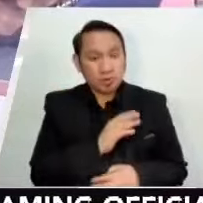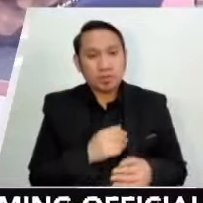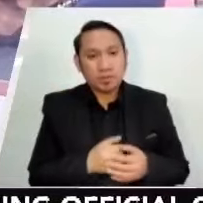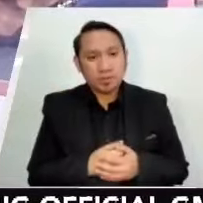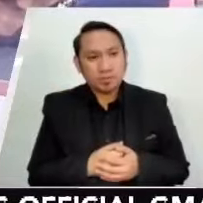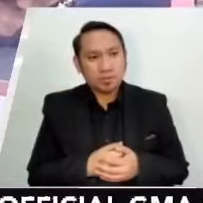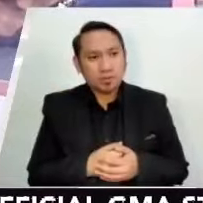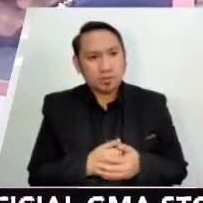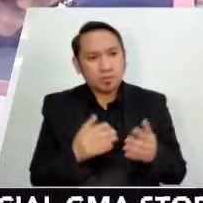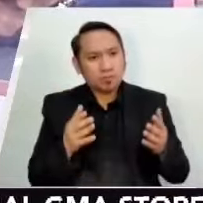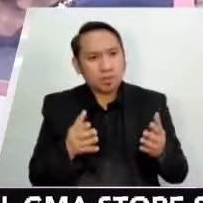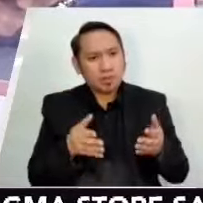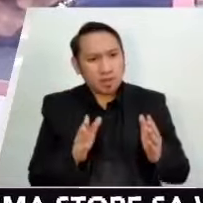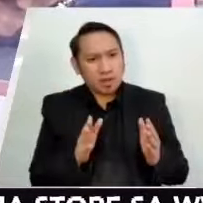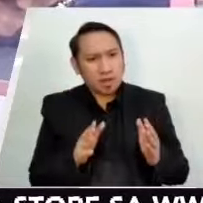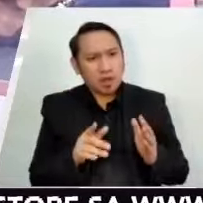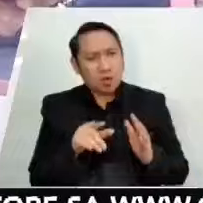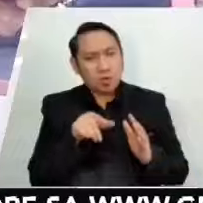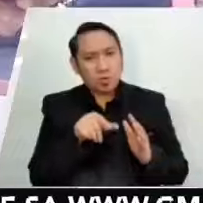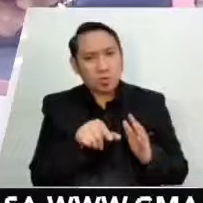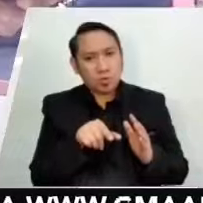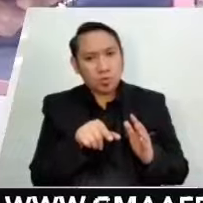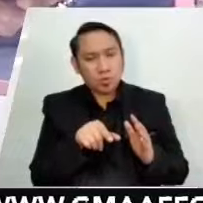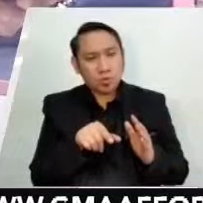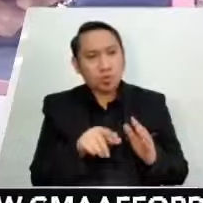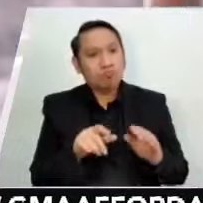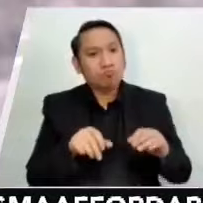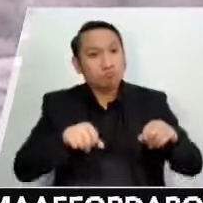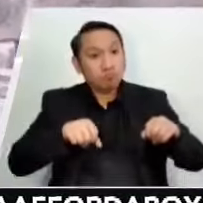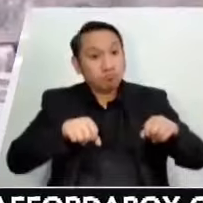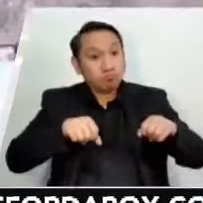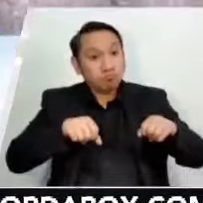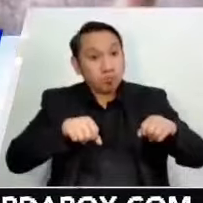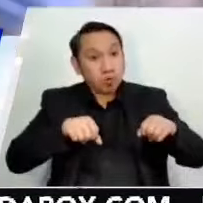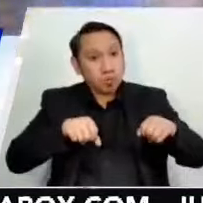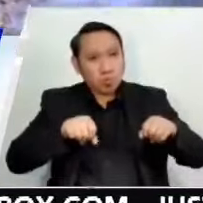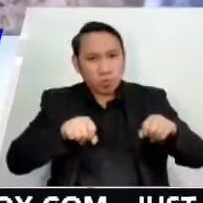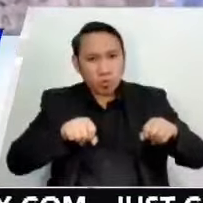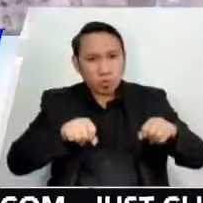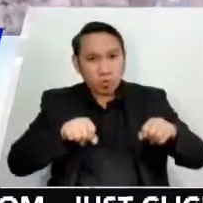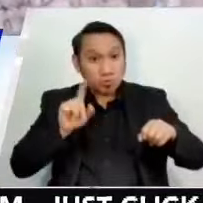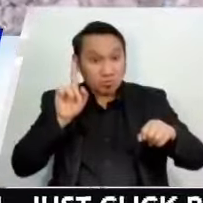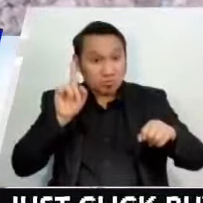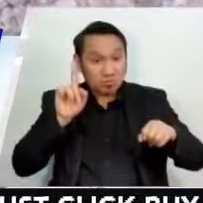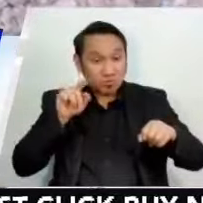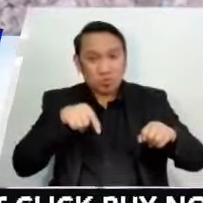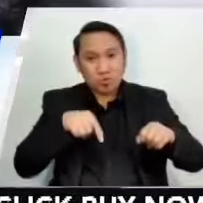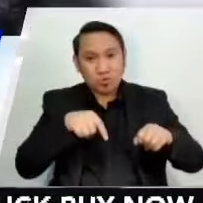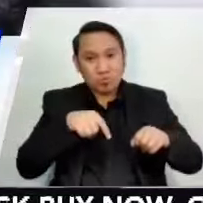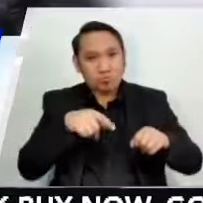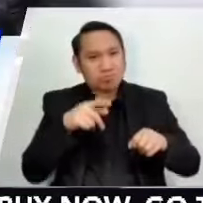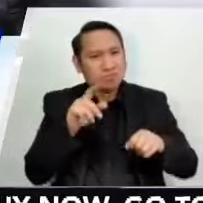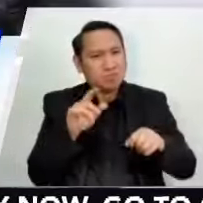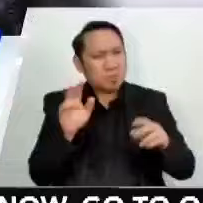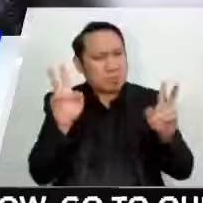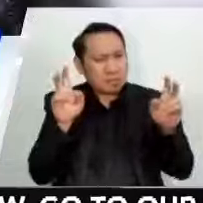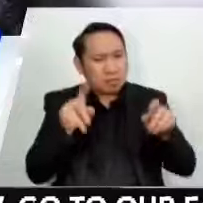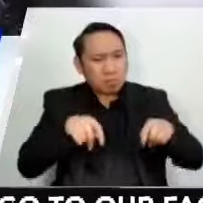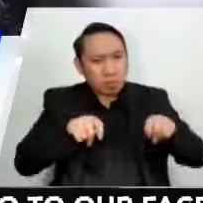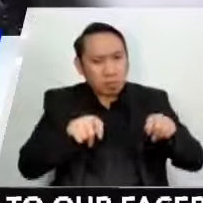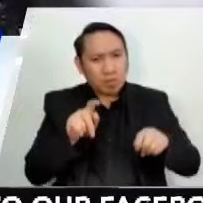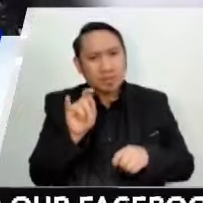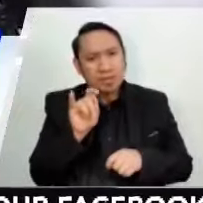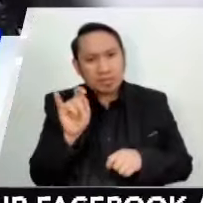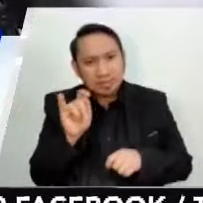transportasyon ang motorcycle taxi. Base sa 5 taong pag-aaral ng LTFRB, maraming tumatangkilik sa motorcycle taxi